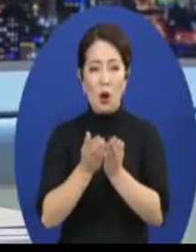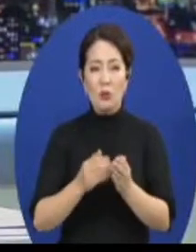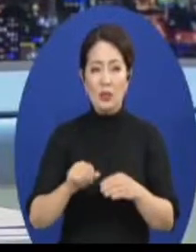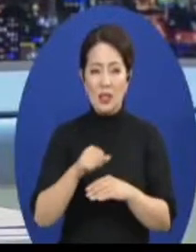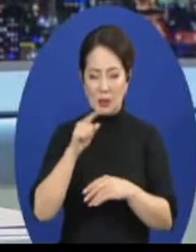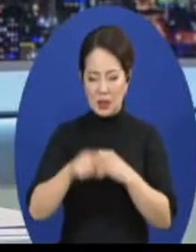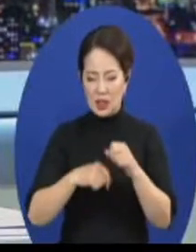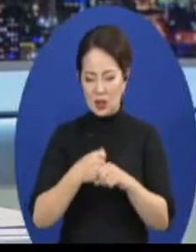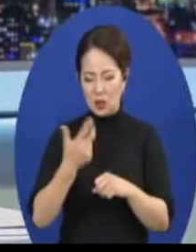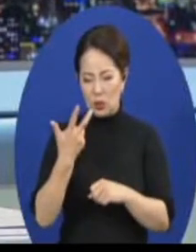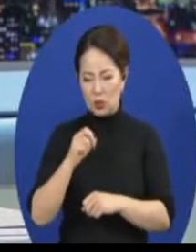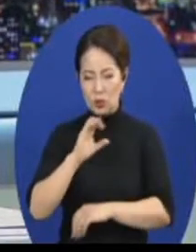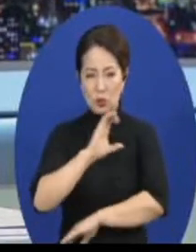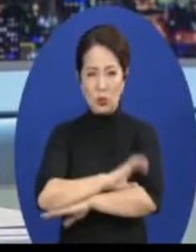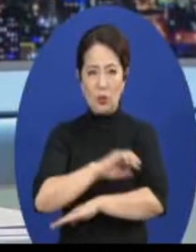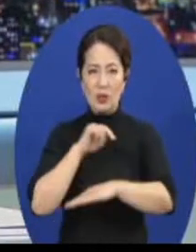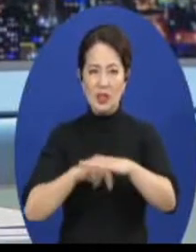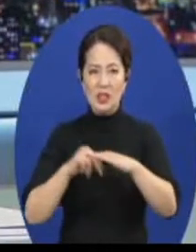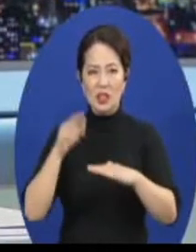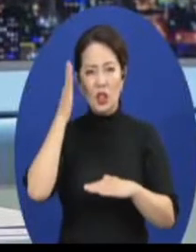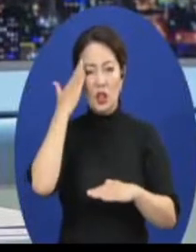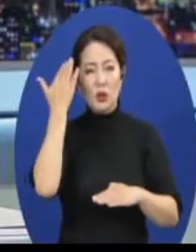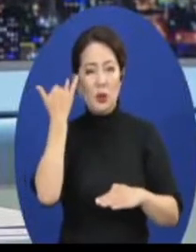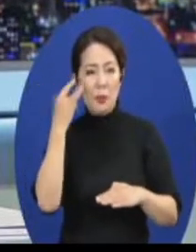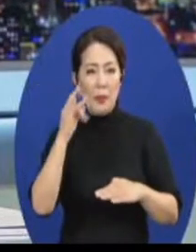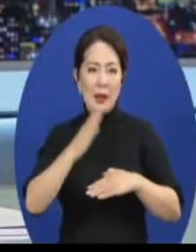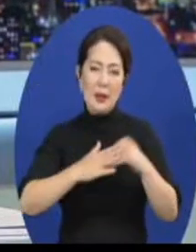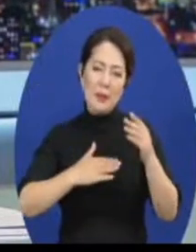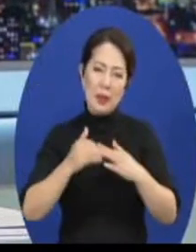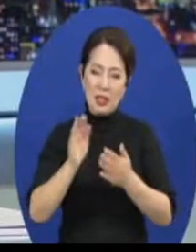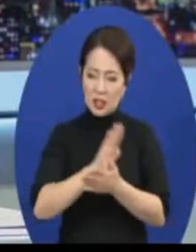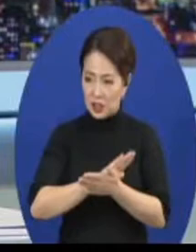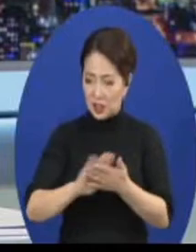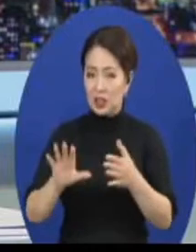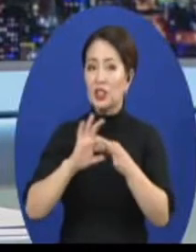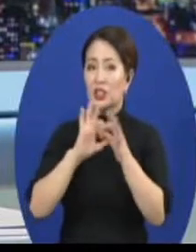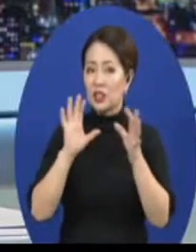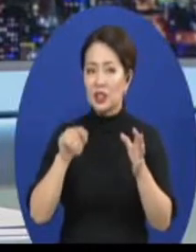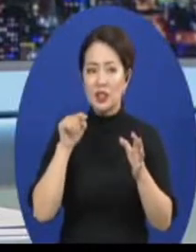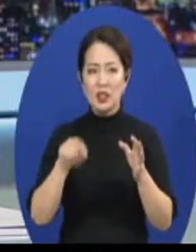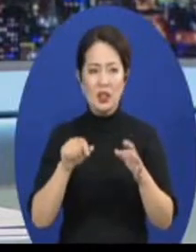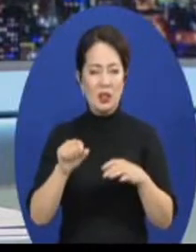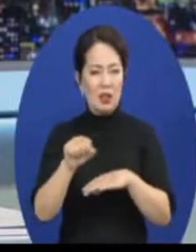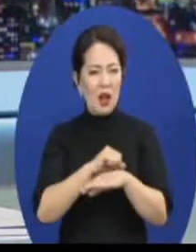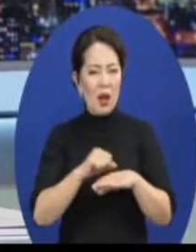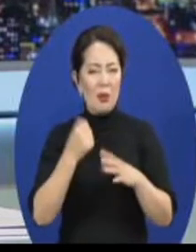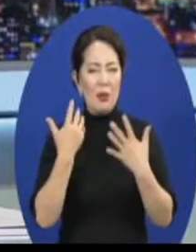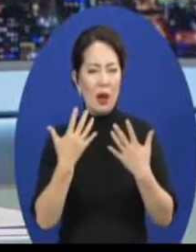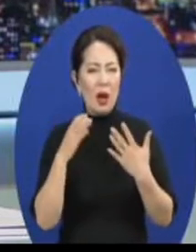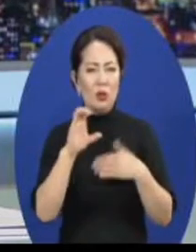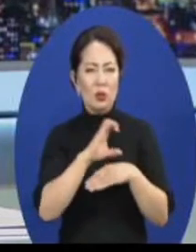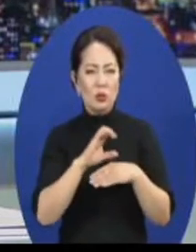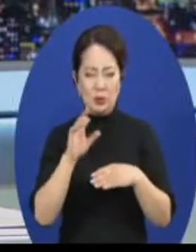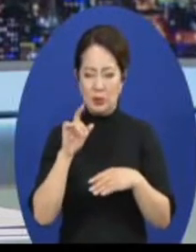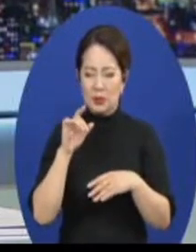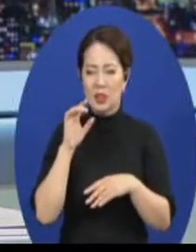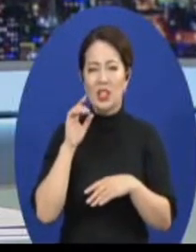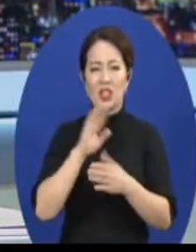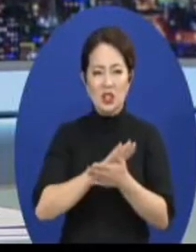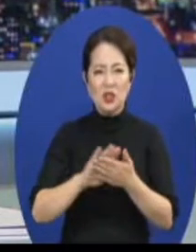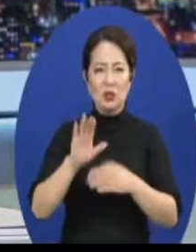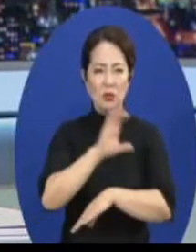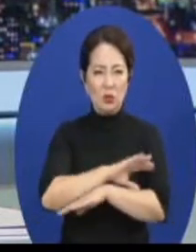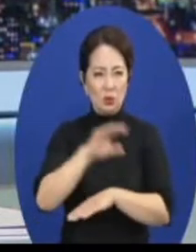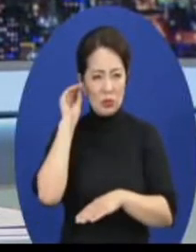Өвсгөл аймагт энэ жил 30 гаруй сургууль цэцэрлэг дотор байрны барилга шинээр ашиглалтанд оржээ. Ингэснээр тус аймгийн 10 гаруй сумын сурагчид шинэ сургуульд